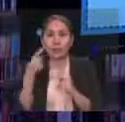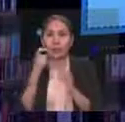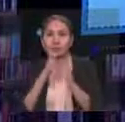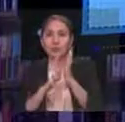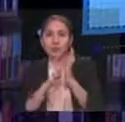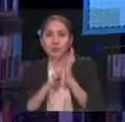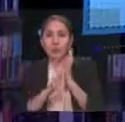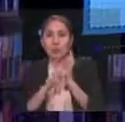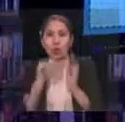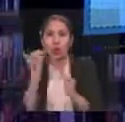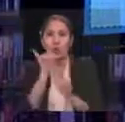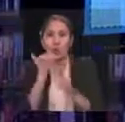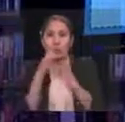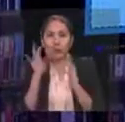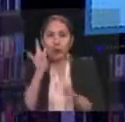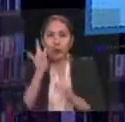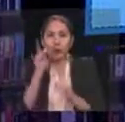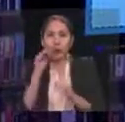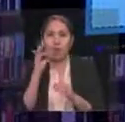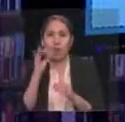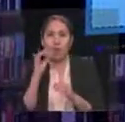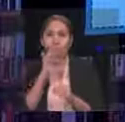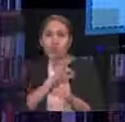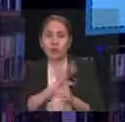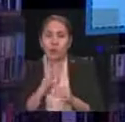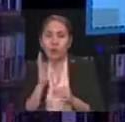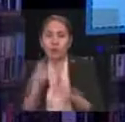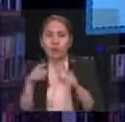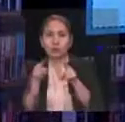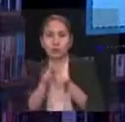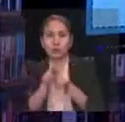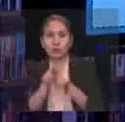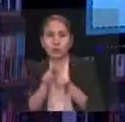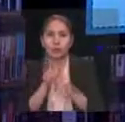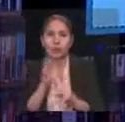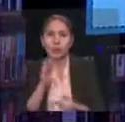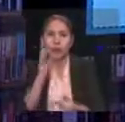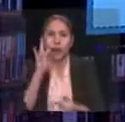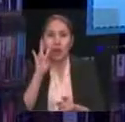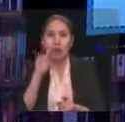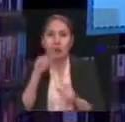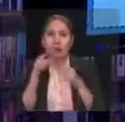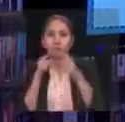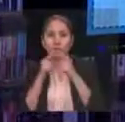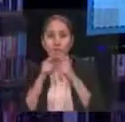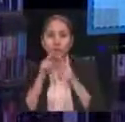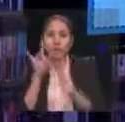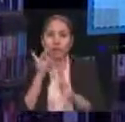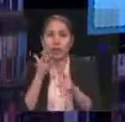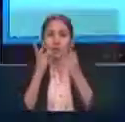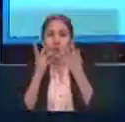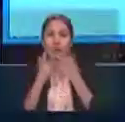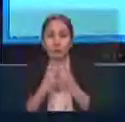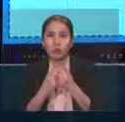180 ko'paytirilgan n formuladan foydalaniladi. Shunday qilib, n gradusli burchakning radian